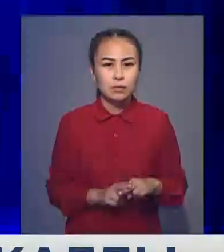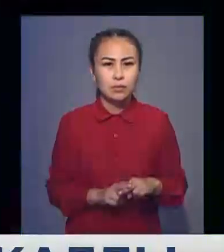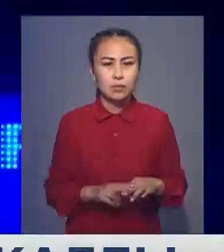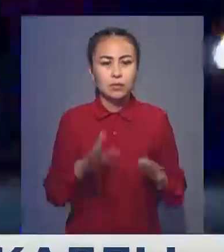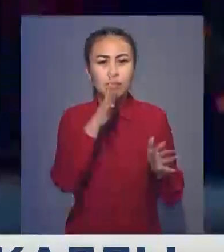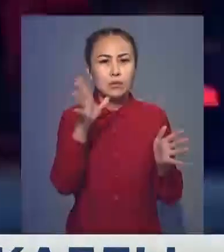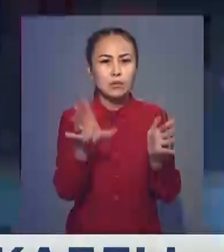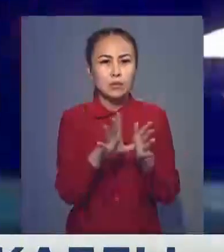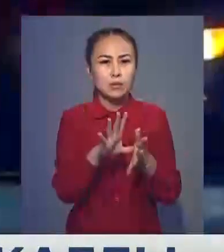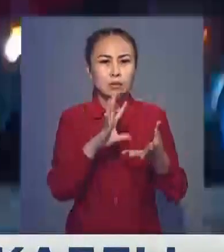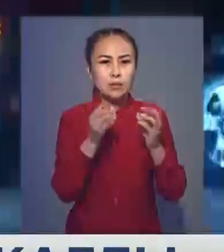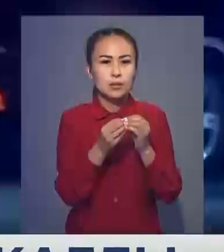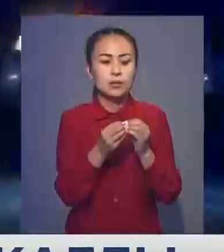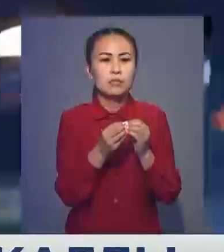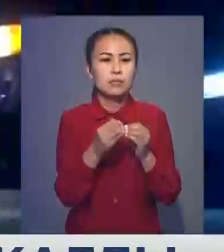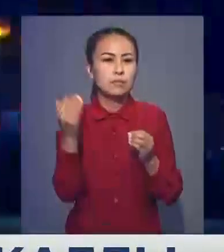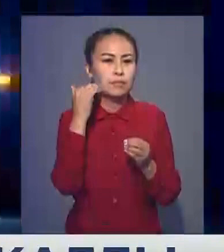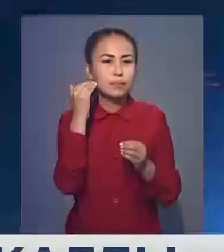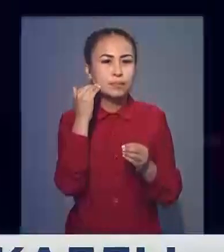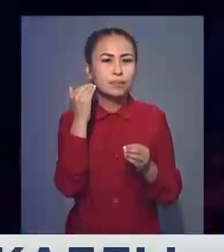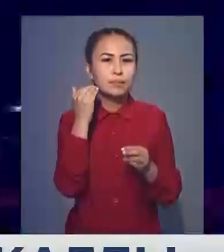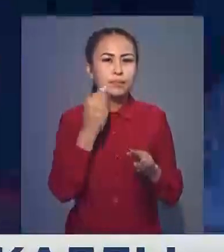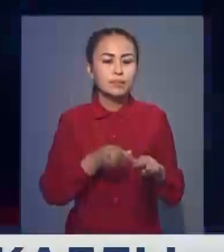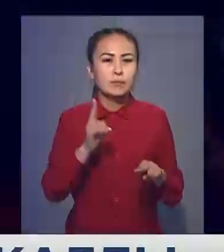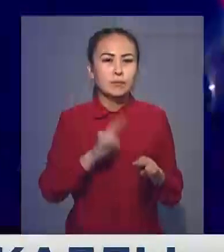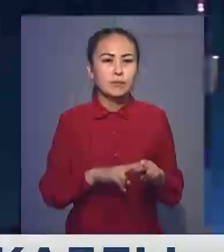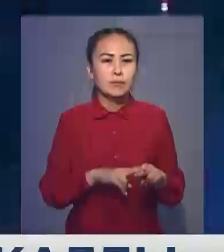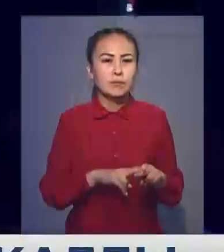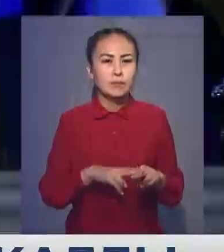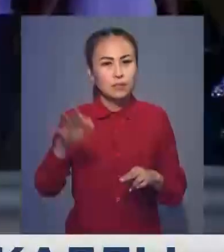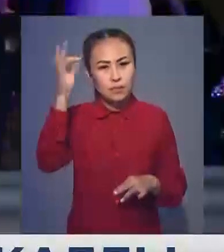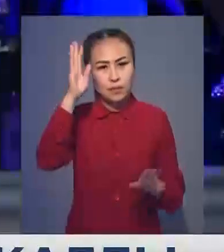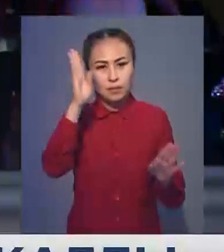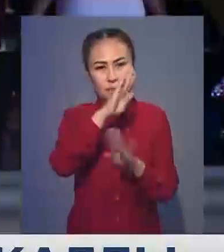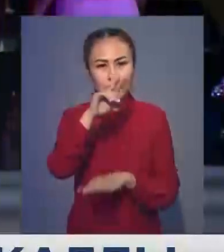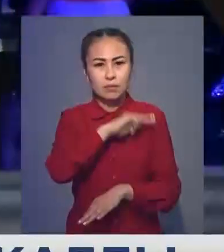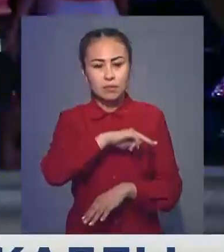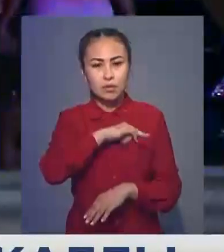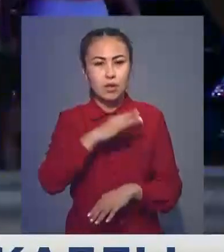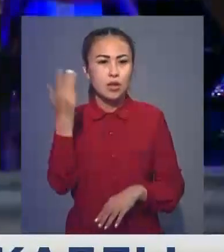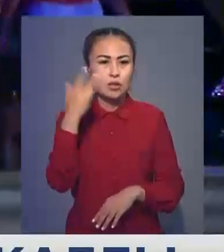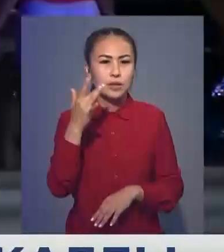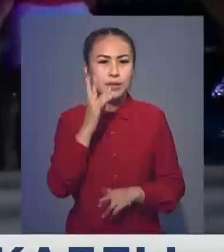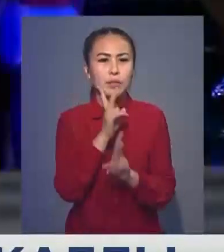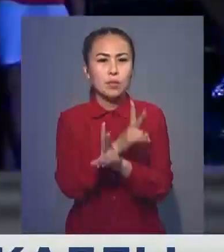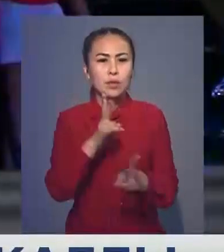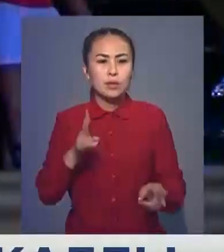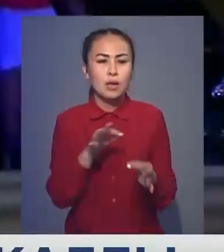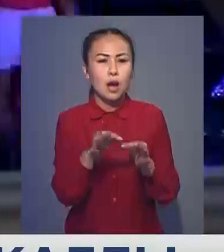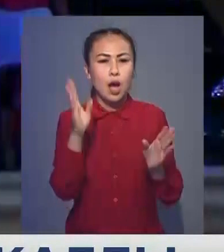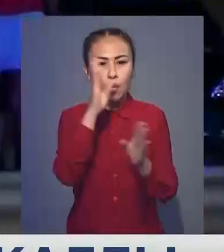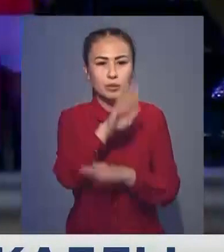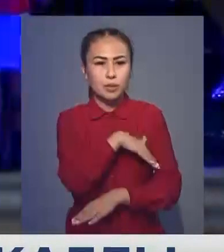ауадағы көп қосқандықтан электр желісінің жүктемесі шамадан тыс артып кеткен. Айта кетейік, ұлттық ауа райы қызметінің мәліметінше ақштың кейбір